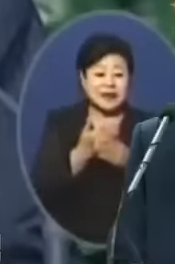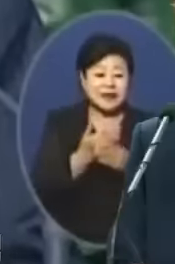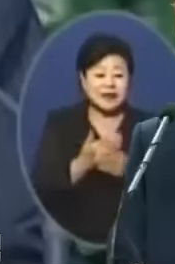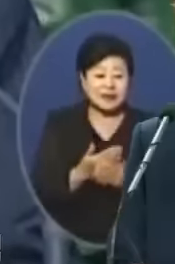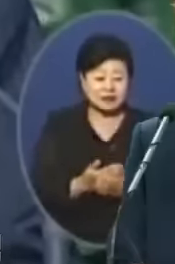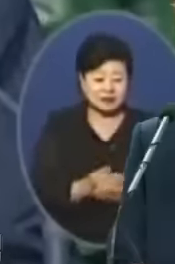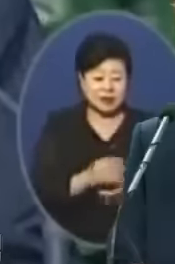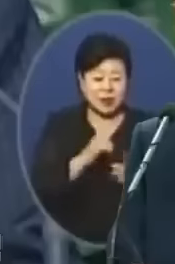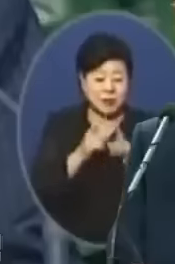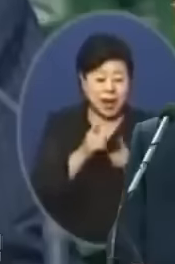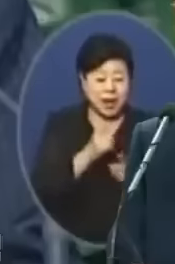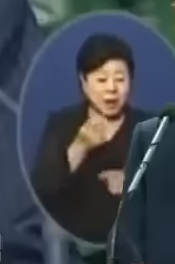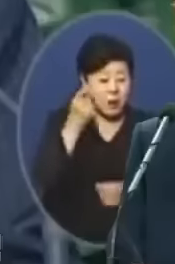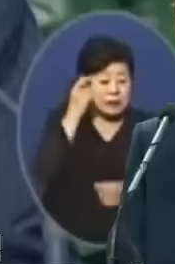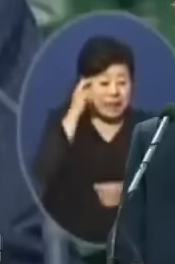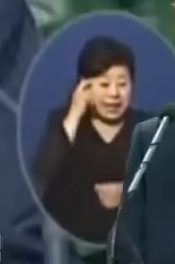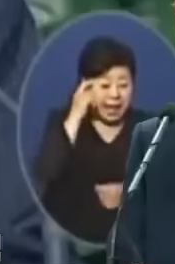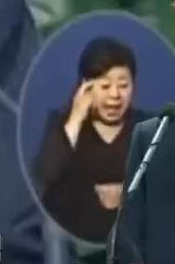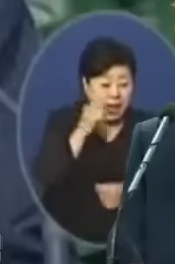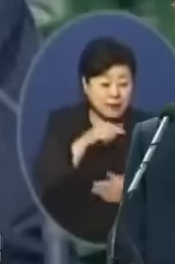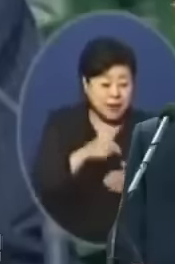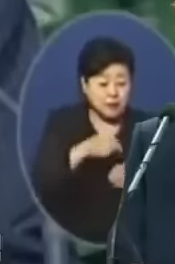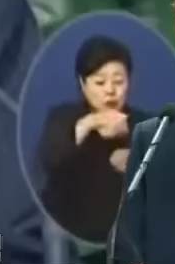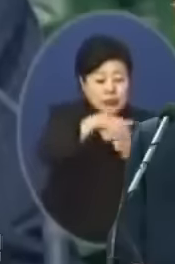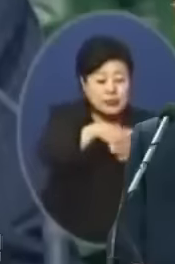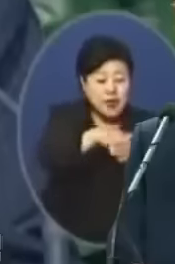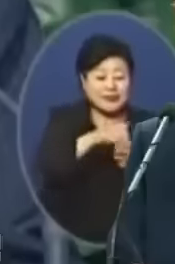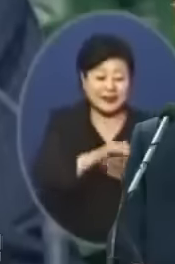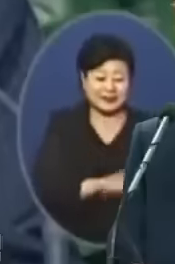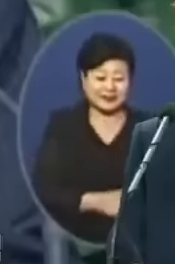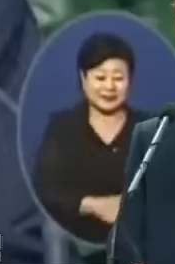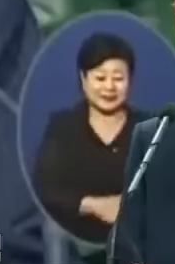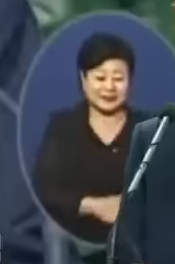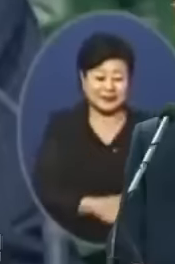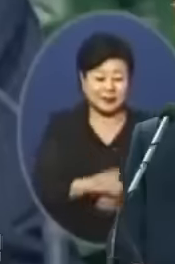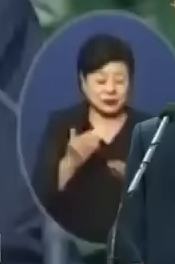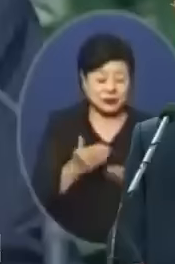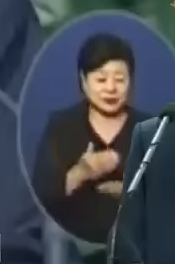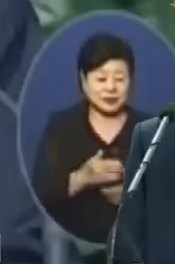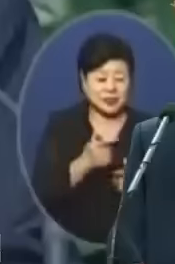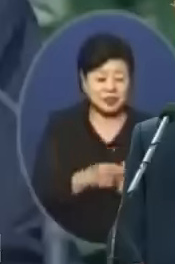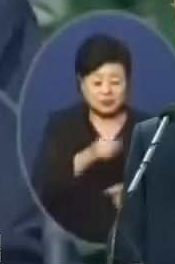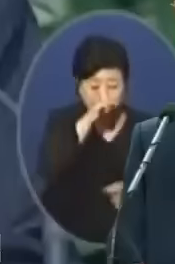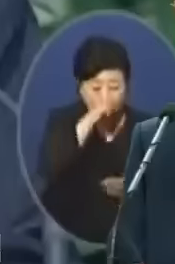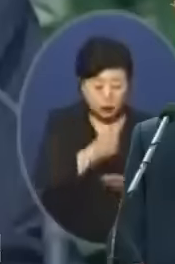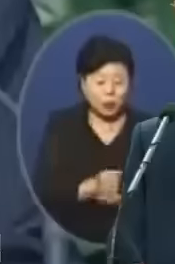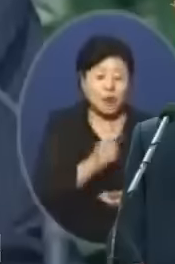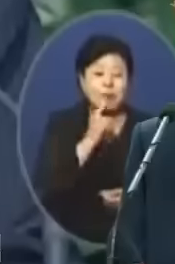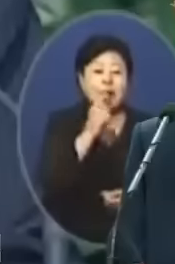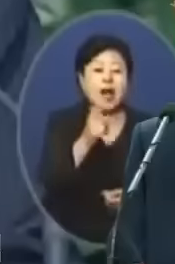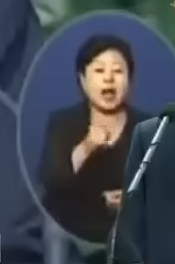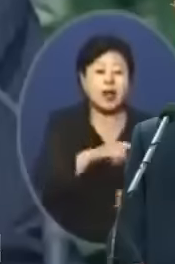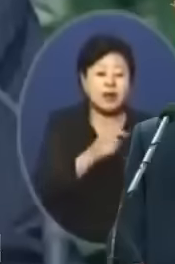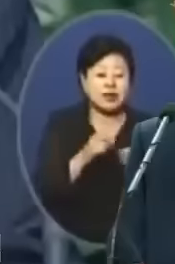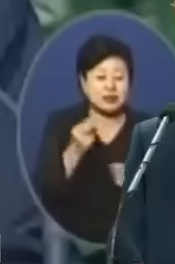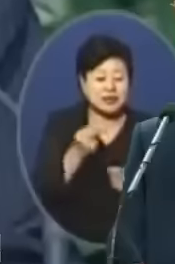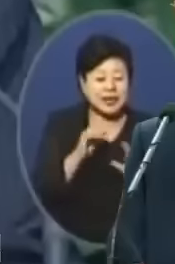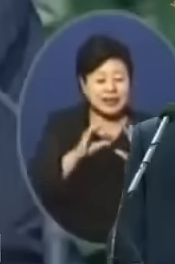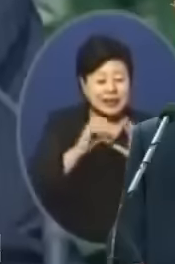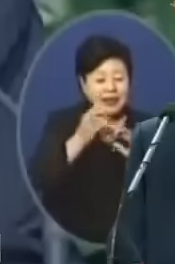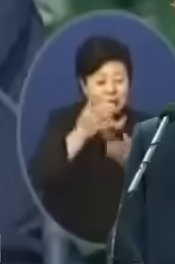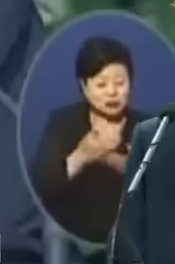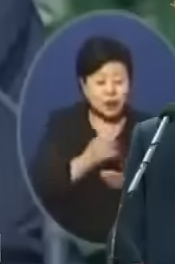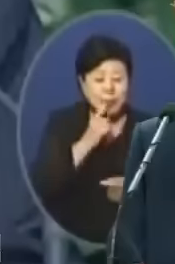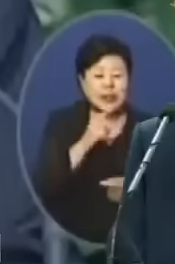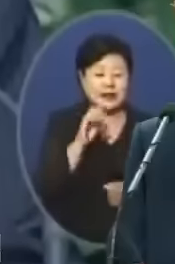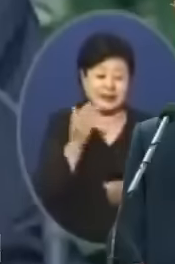것입니다. 말로서 생각을 마음속에 심어야 되는 것입니다. 범사에 예수님이 형통하게 하신다고 말하고 부활과 영생 천국을